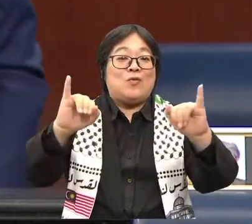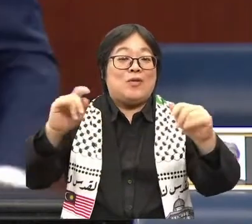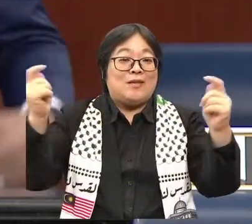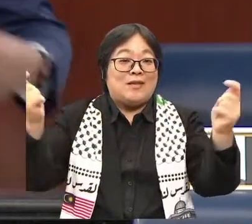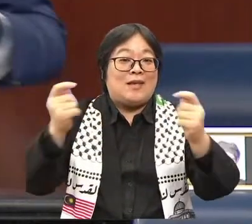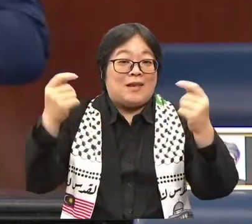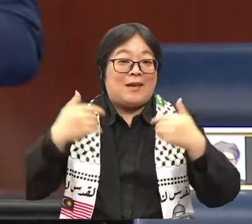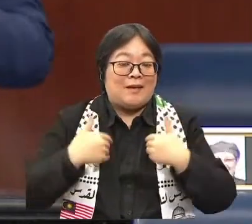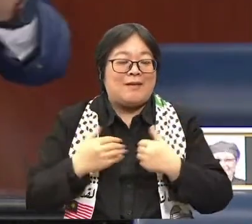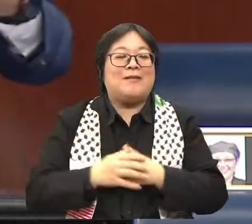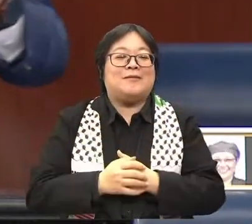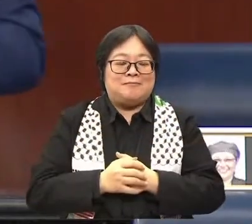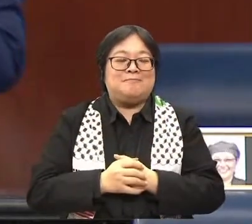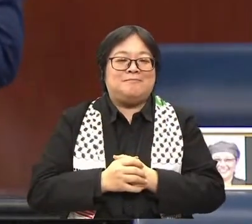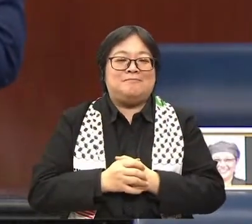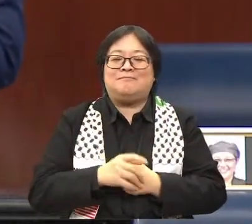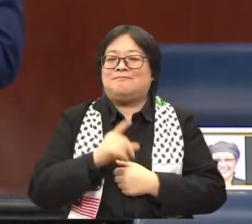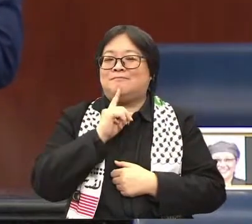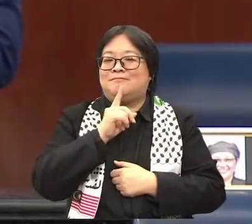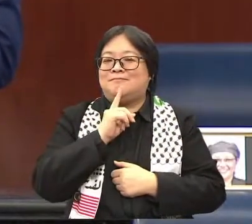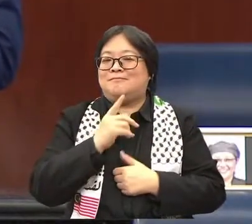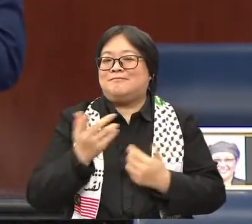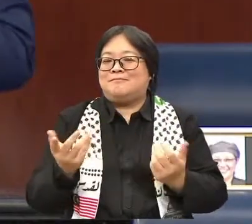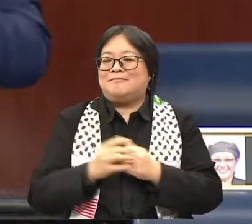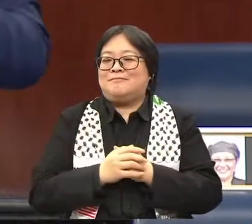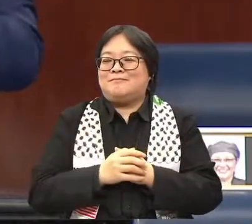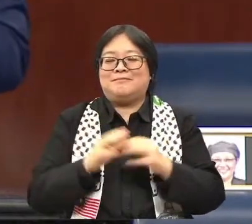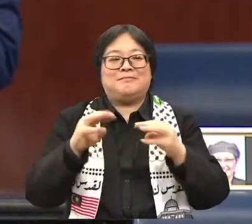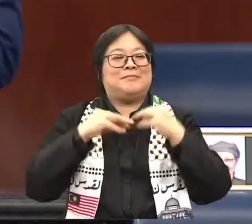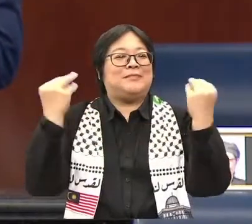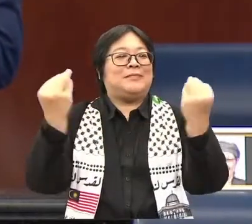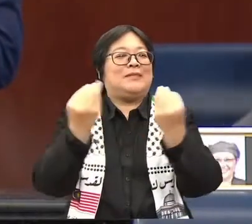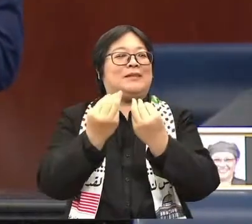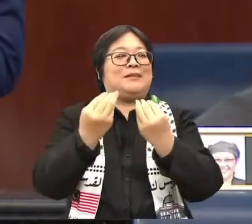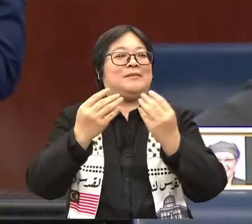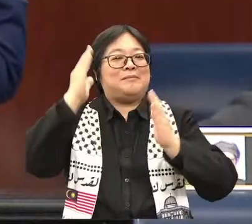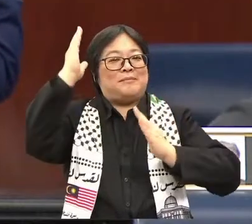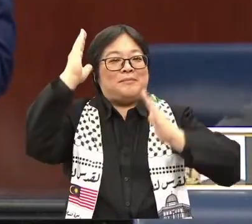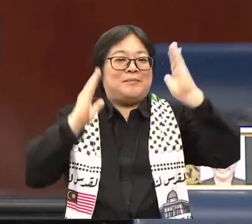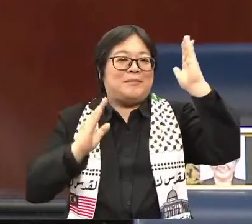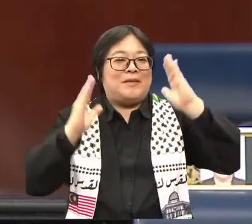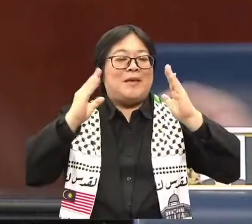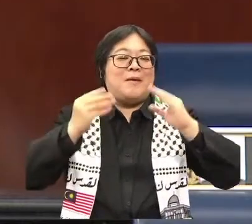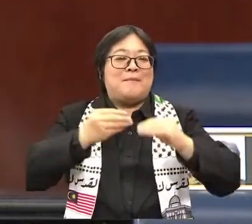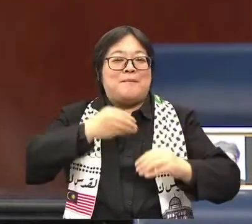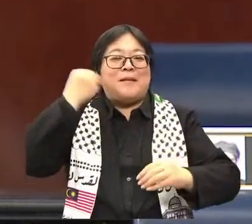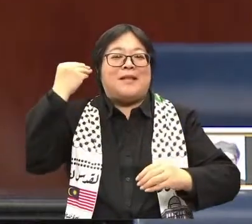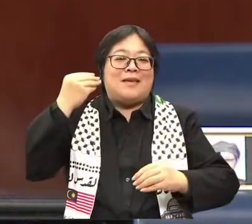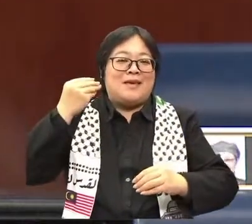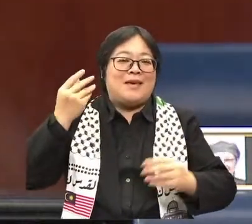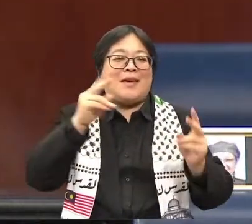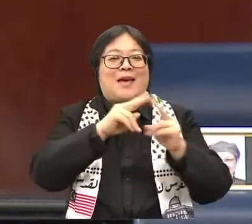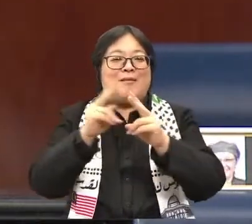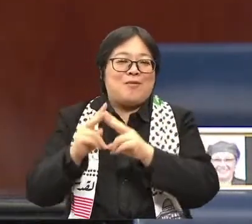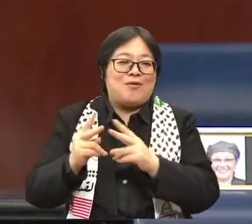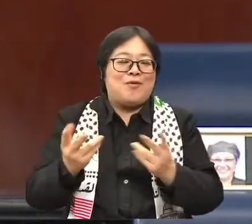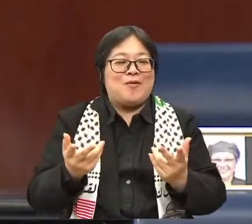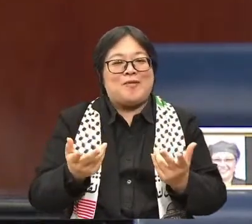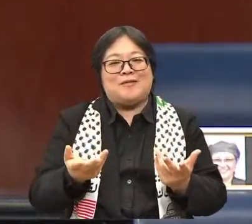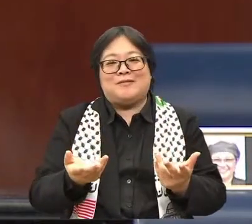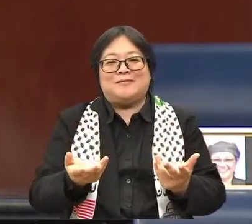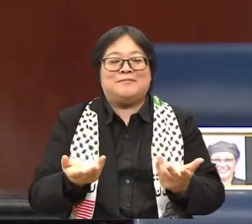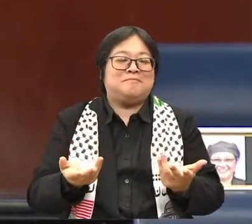perayaan dah pasti masyarakat kita akan balik kepada pulang kepada